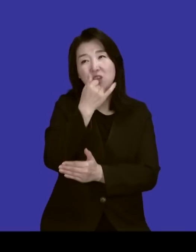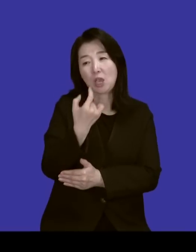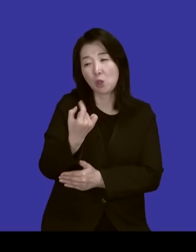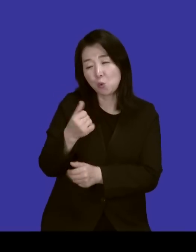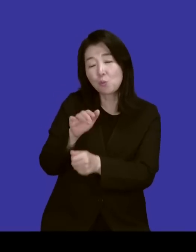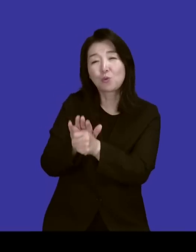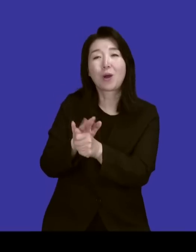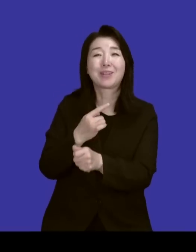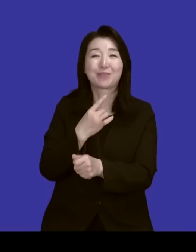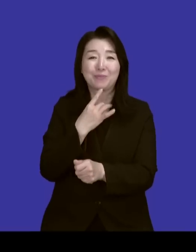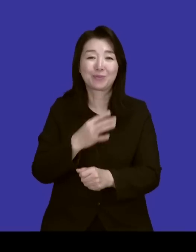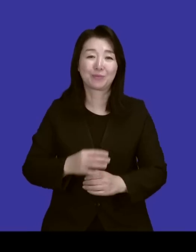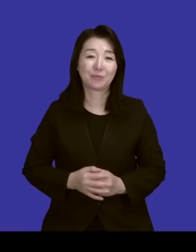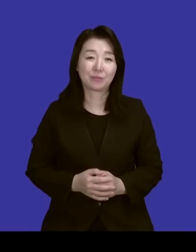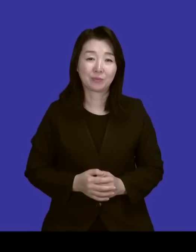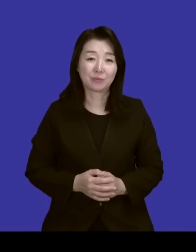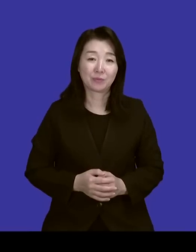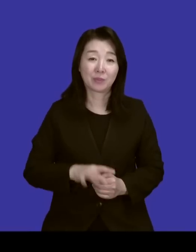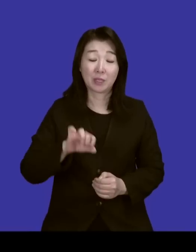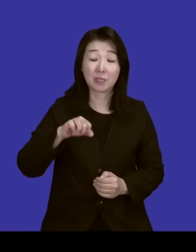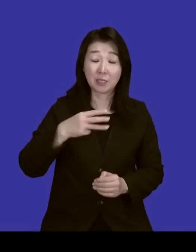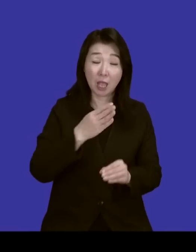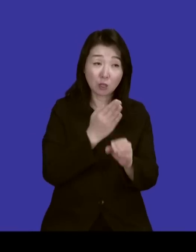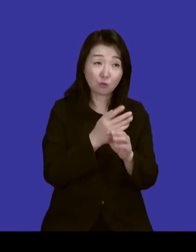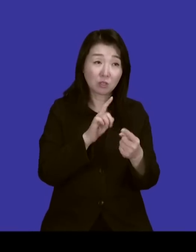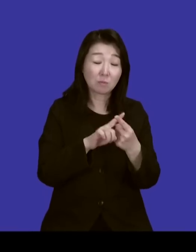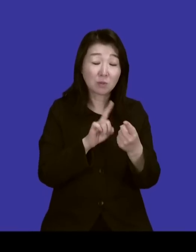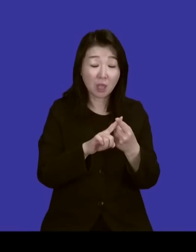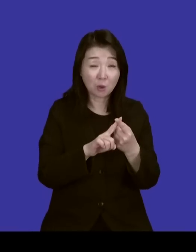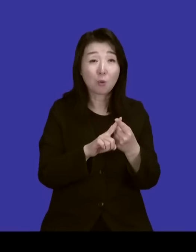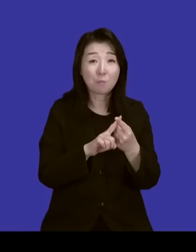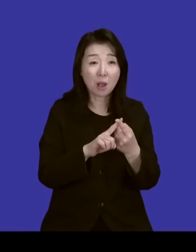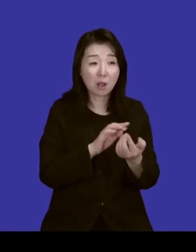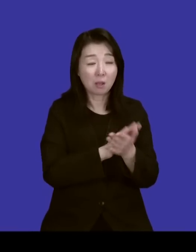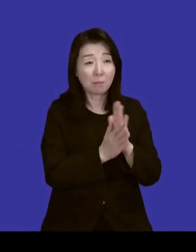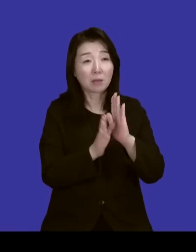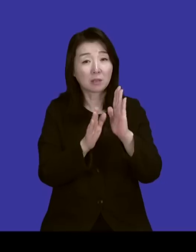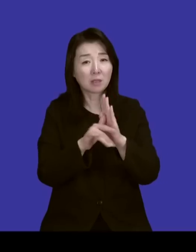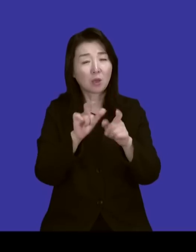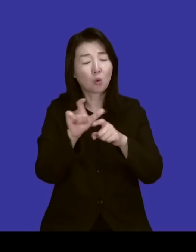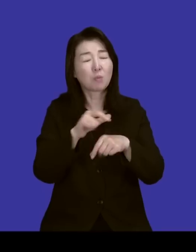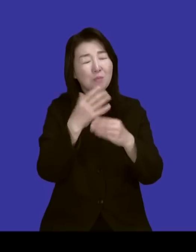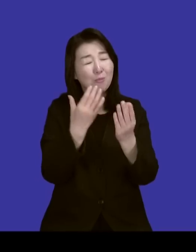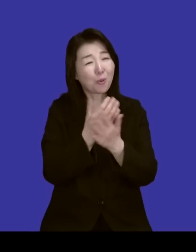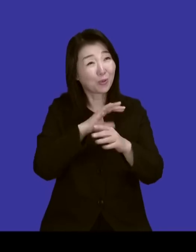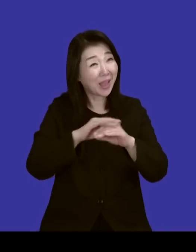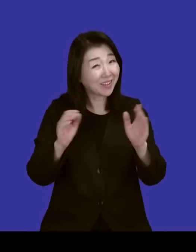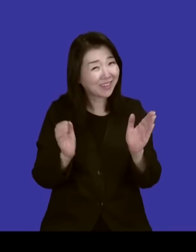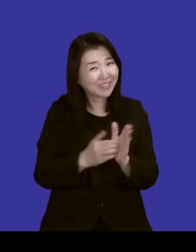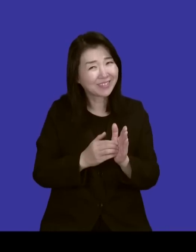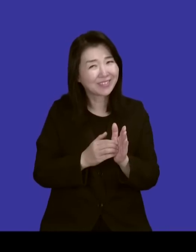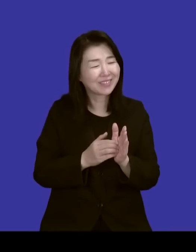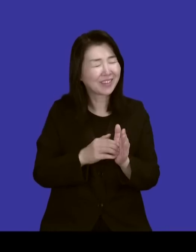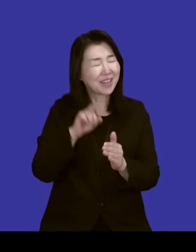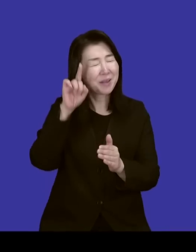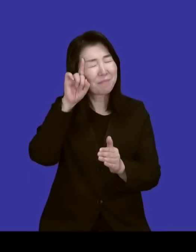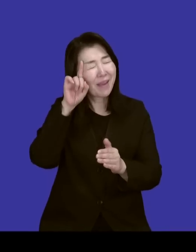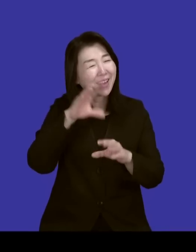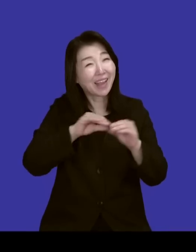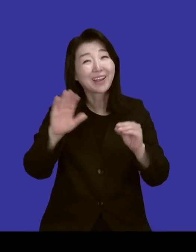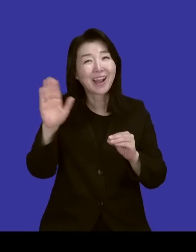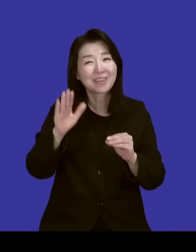바뀌게 되면서 목사님이 그동안 했던 그런 고민들이 잘 해결이 되셨어요? 다 해결된 건 아니지만 네.